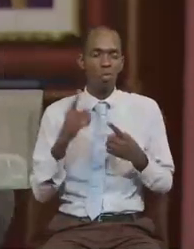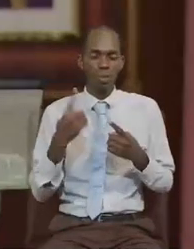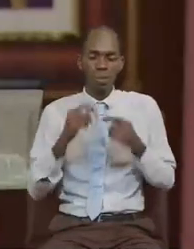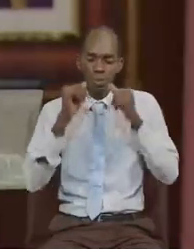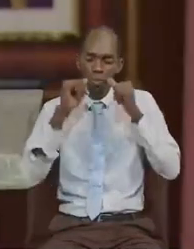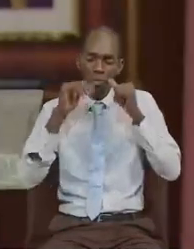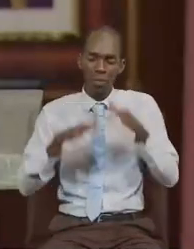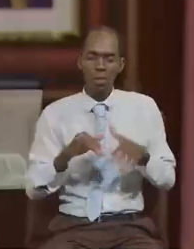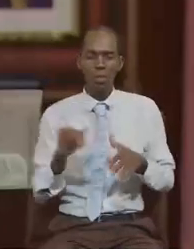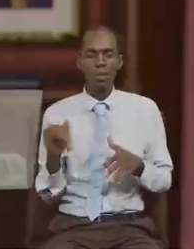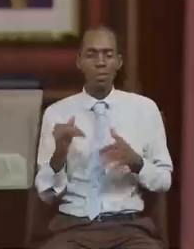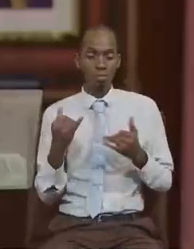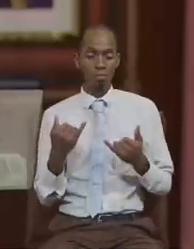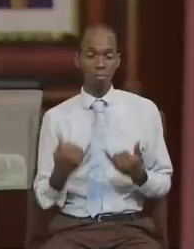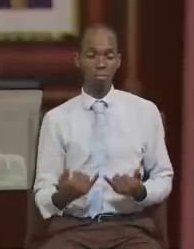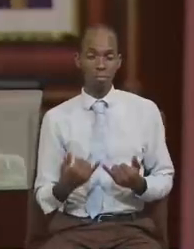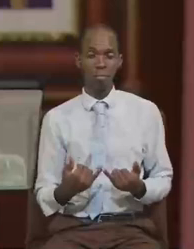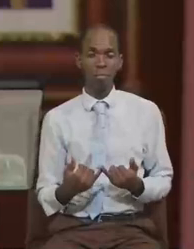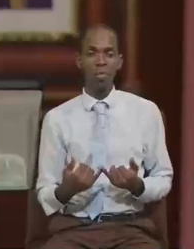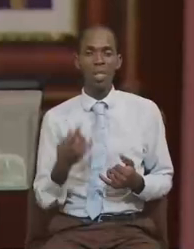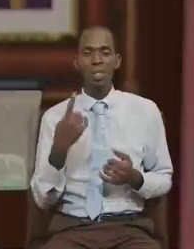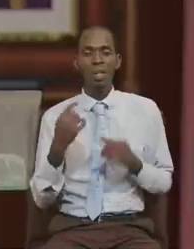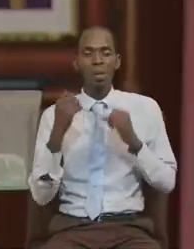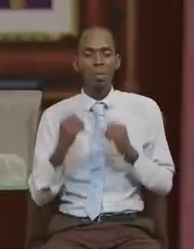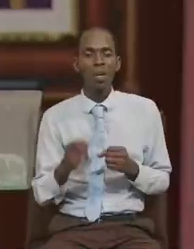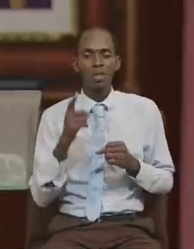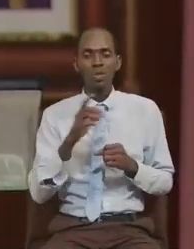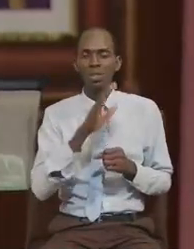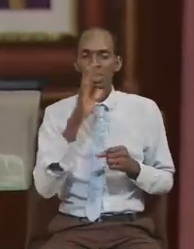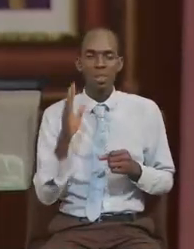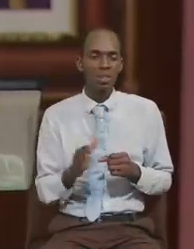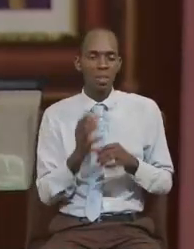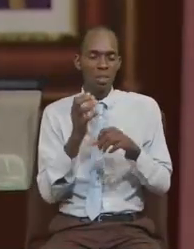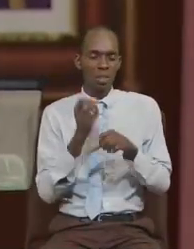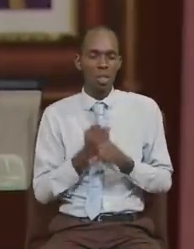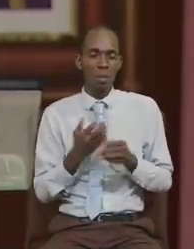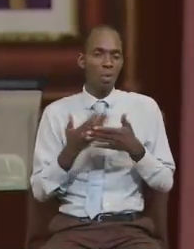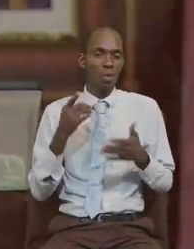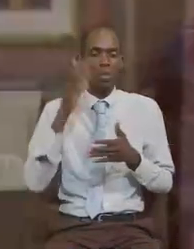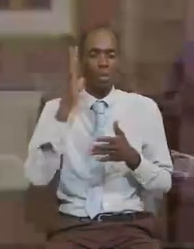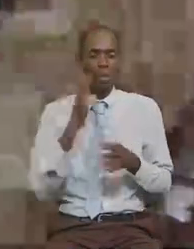soir, la force que tu n'as jamais possédée avant, tu vas la posséder.